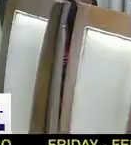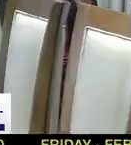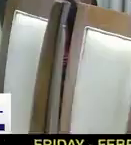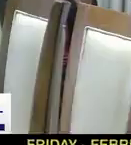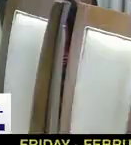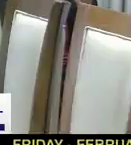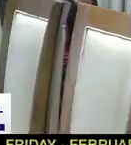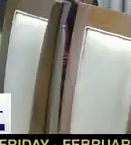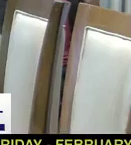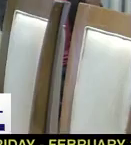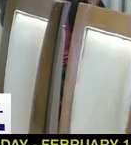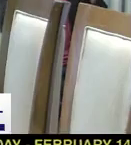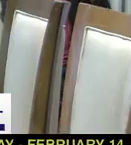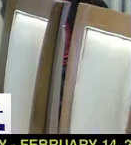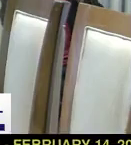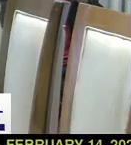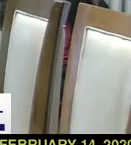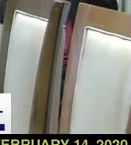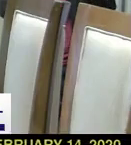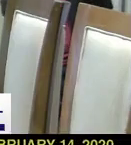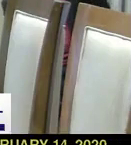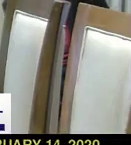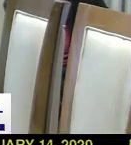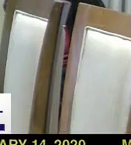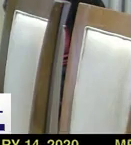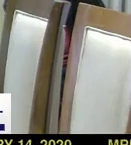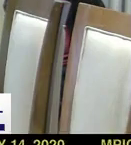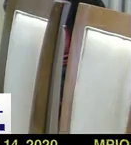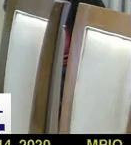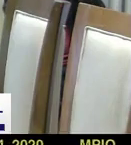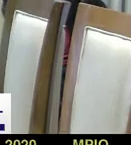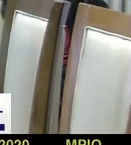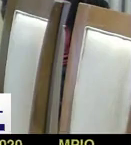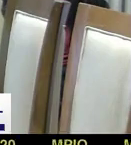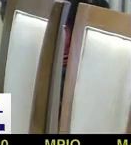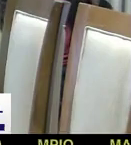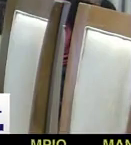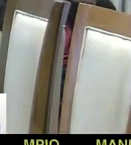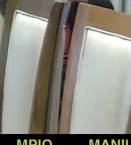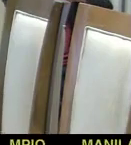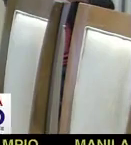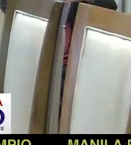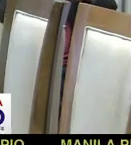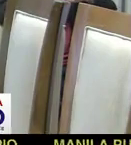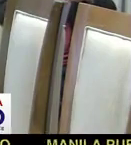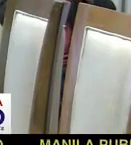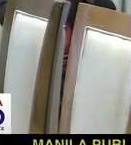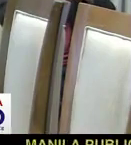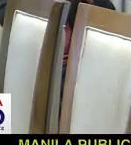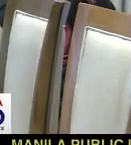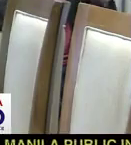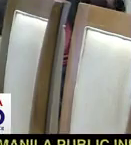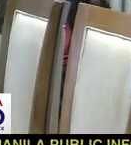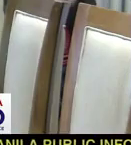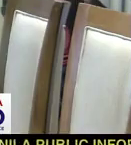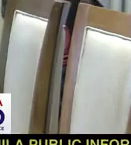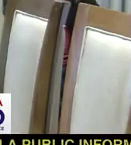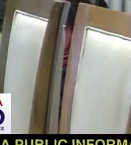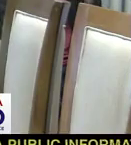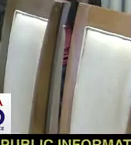mga ganyan. Pero gusto natin samahan pa rin ng parabang semblance of nationalism. Ayan, makabagong